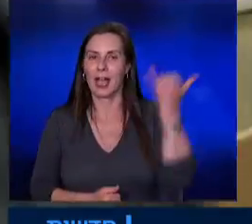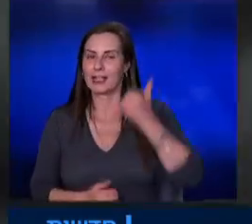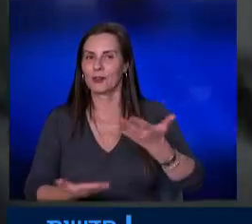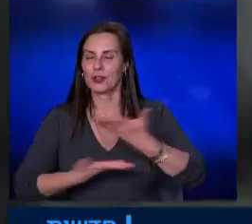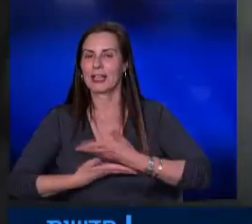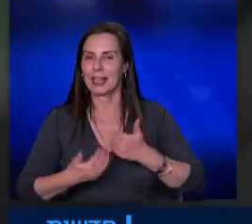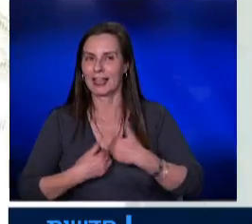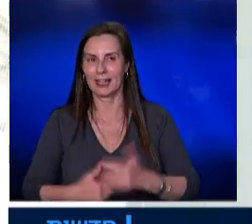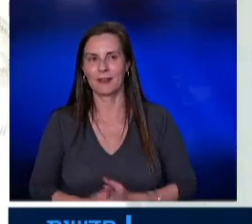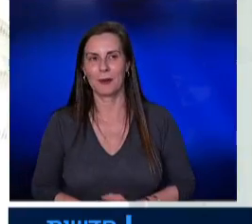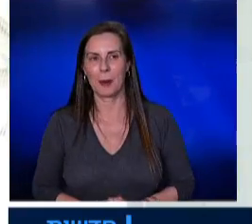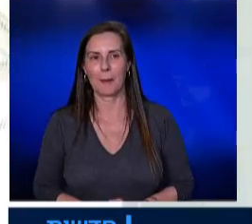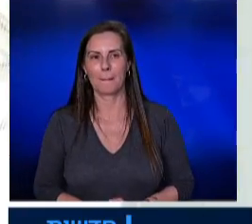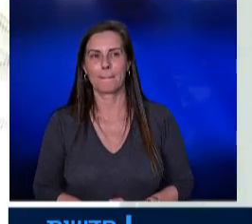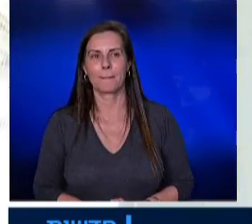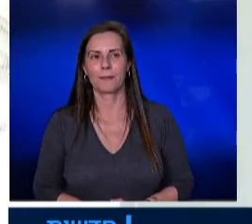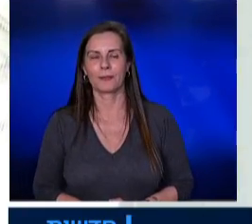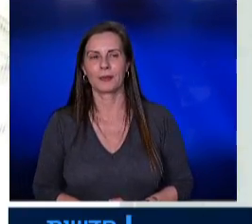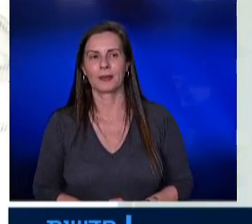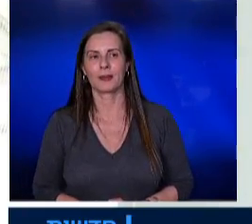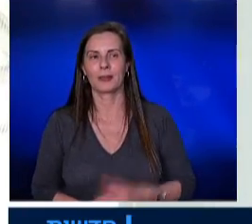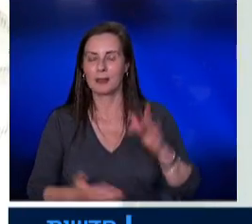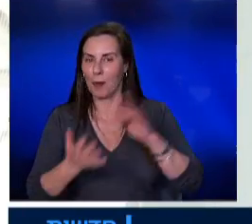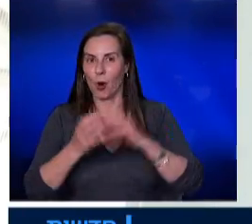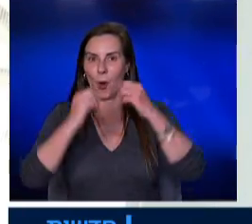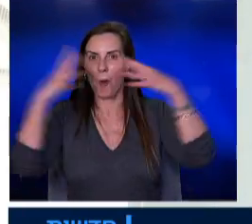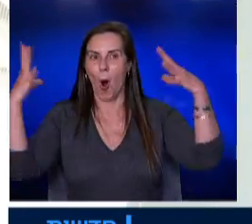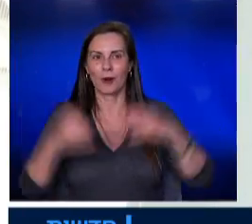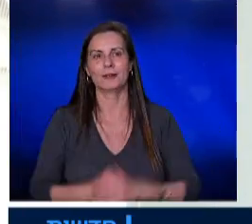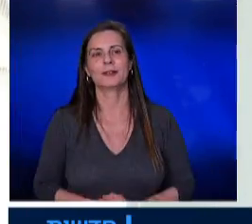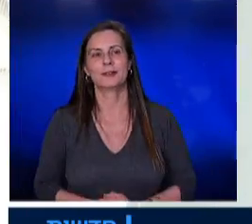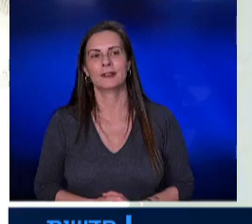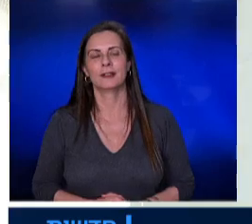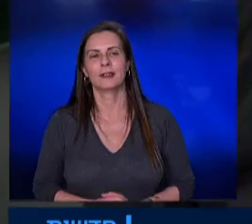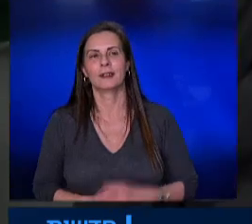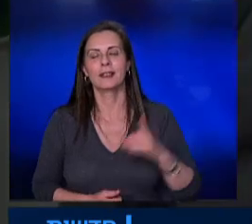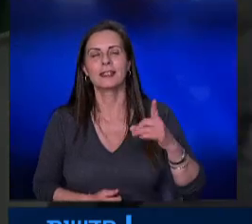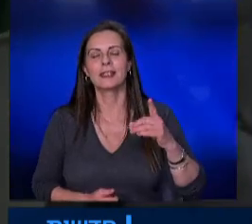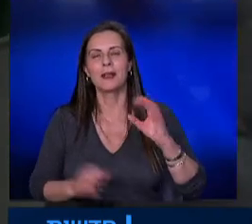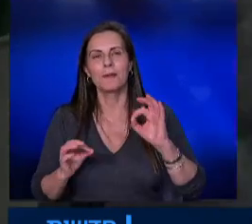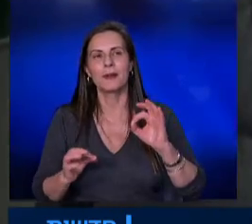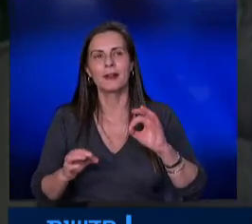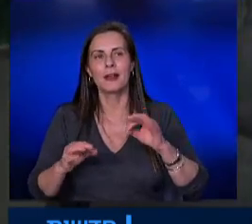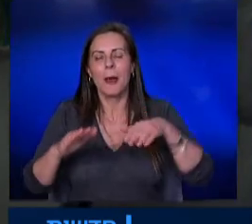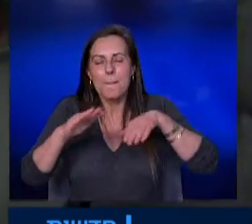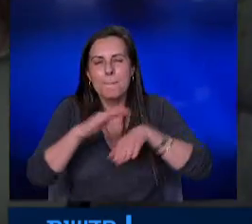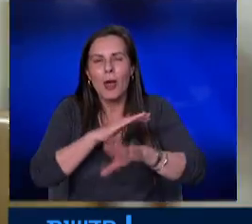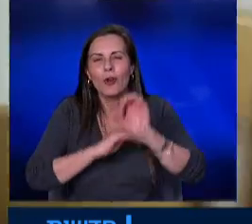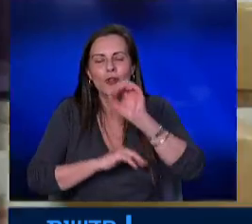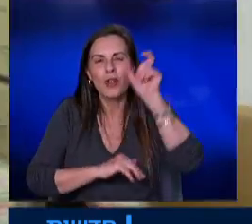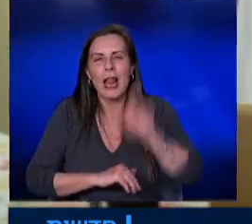לי. שמתי אותו שם, במקום מואר. הסדרה של מערות של האדם